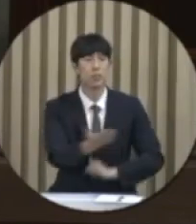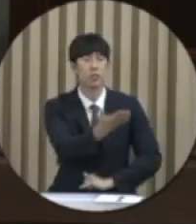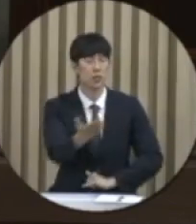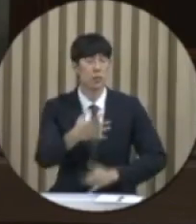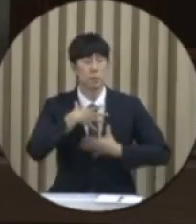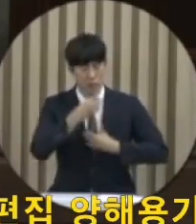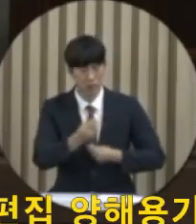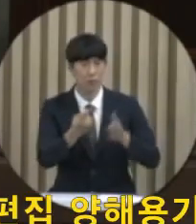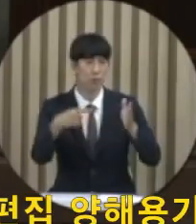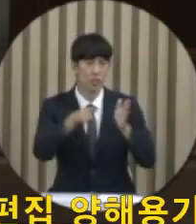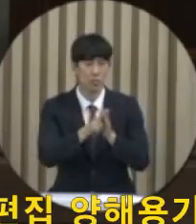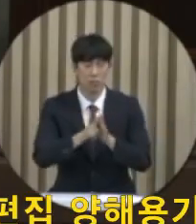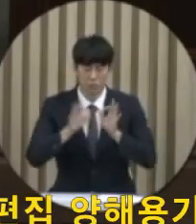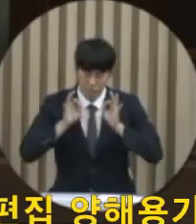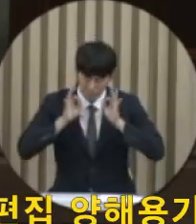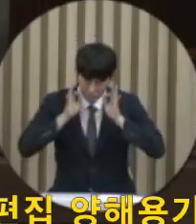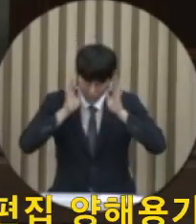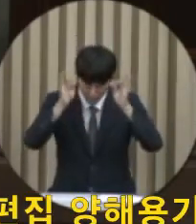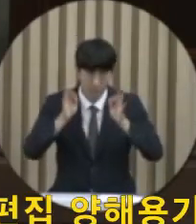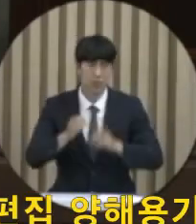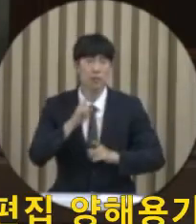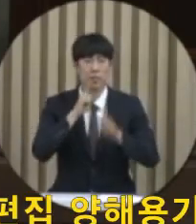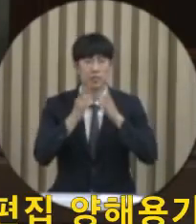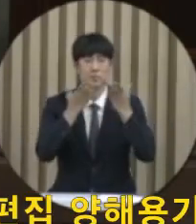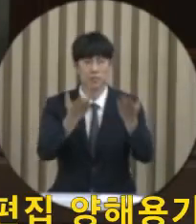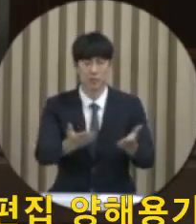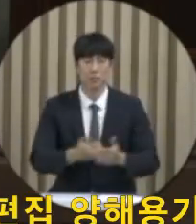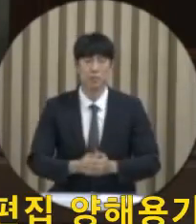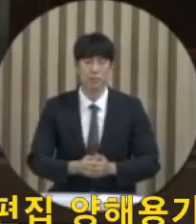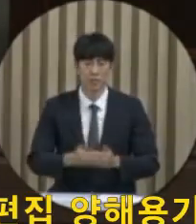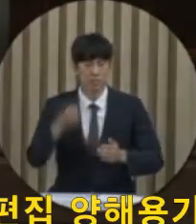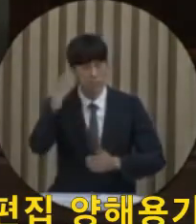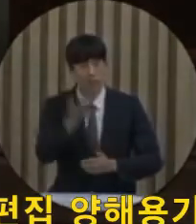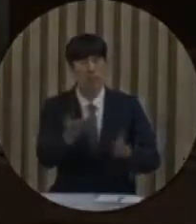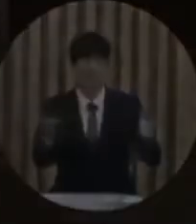위해서 최선을 다한다는 말씀드리고 질의 마무리하겠습니다. 감사합니다.